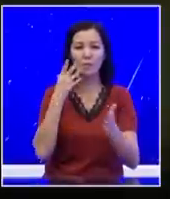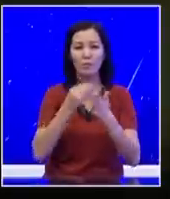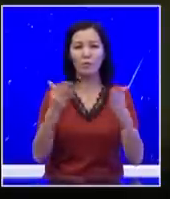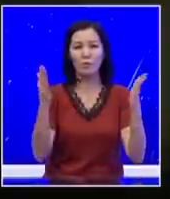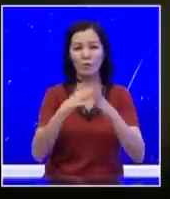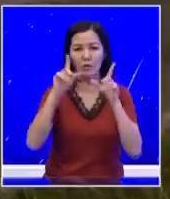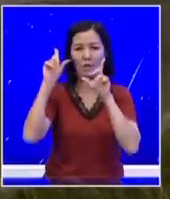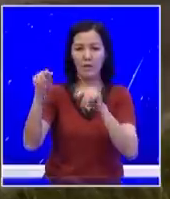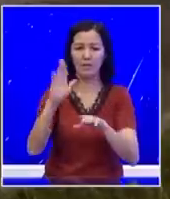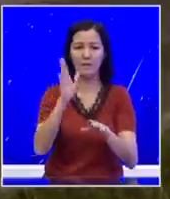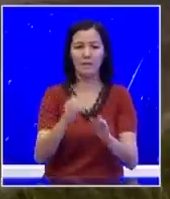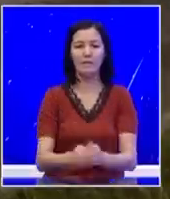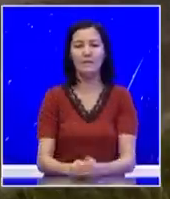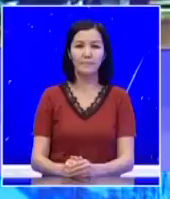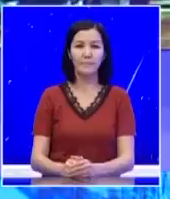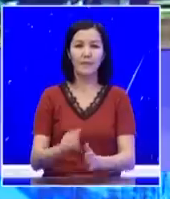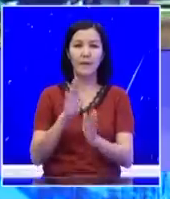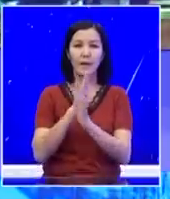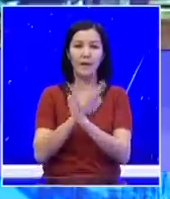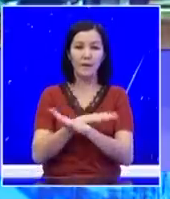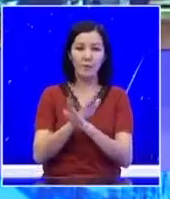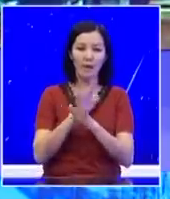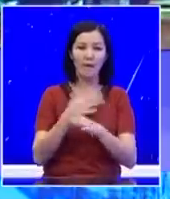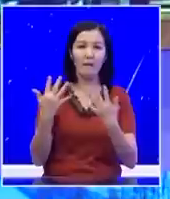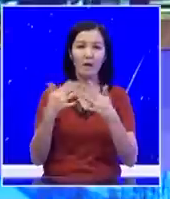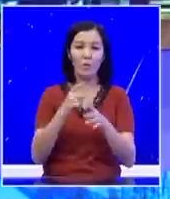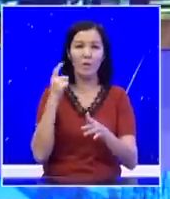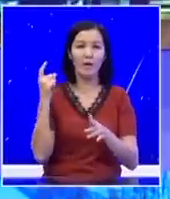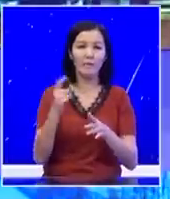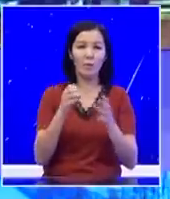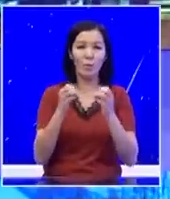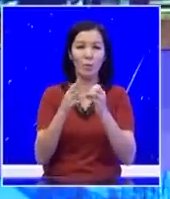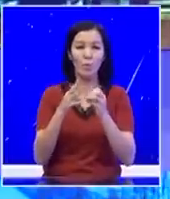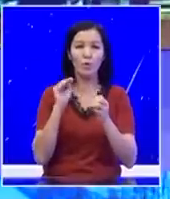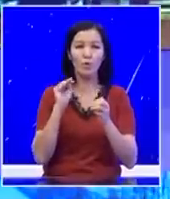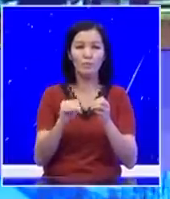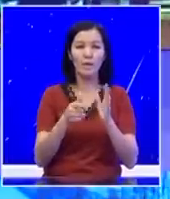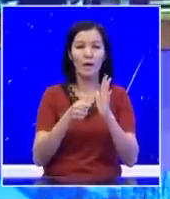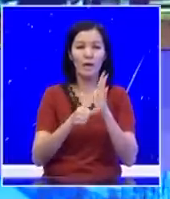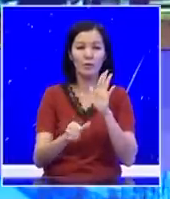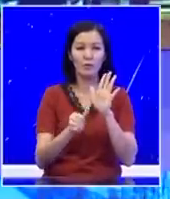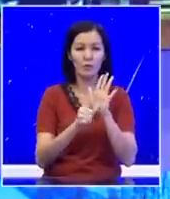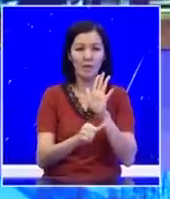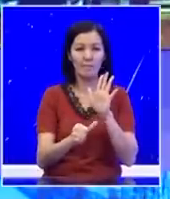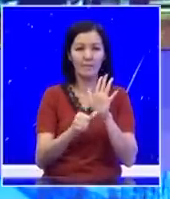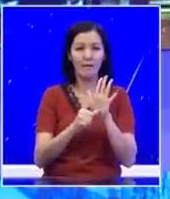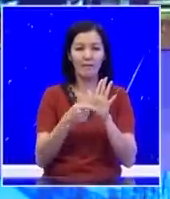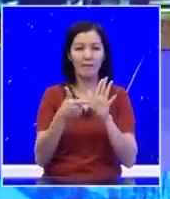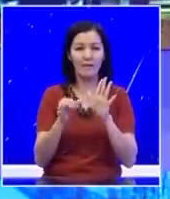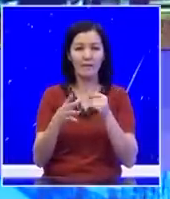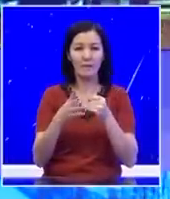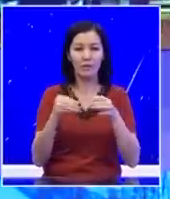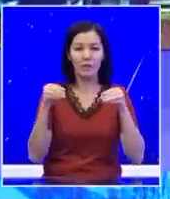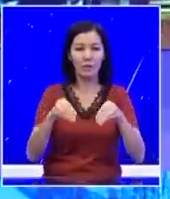бастап өз үйлеріне қайтарыла бастайды. Қапшағайлық дихандар биыл 13666 гектар егіс алқабын